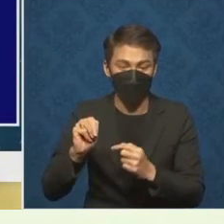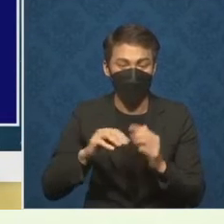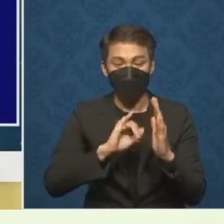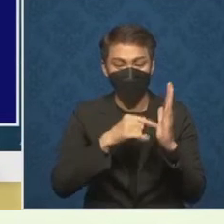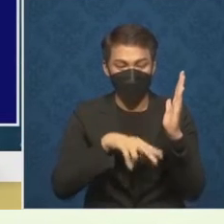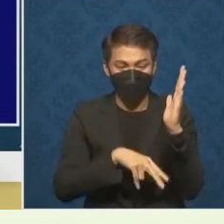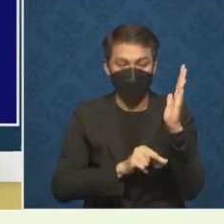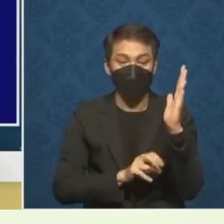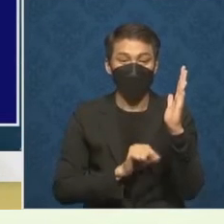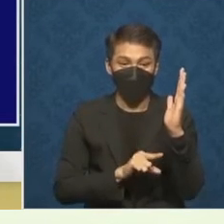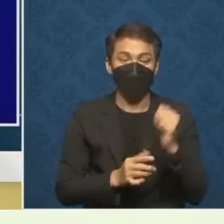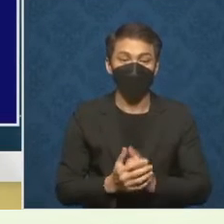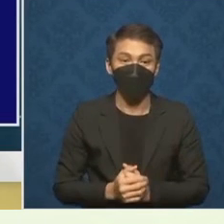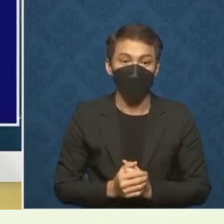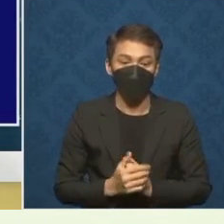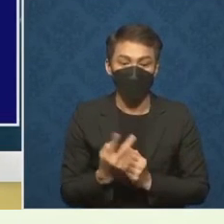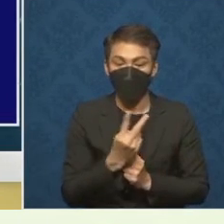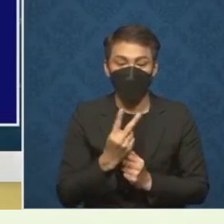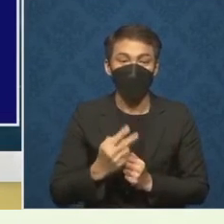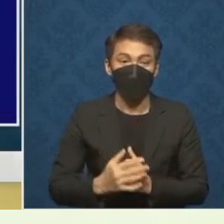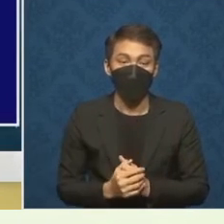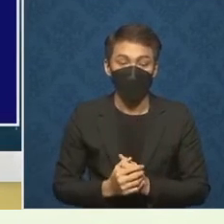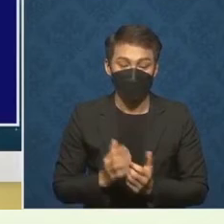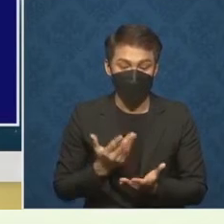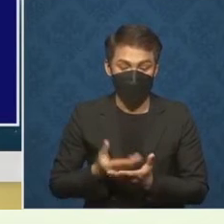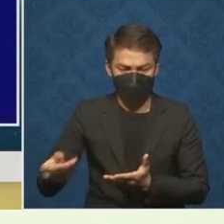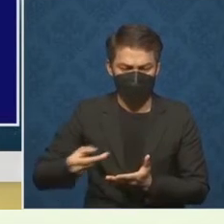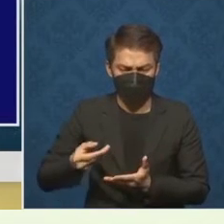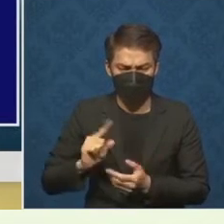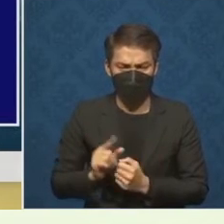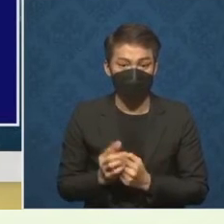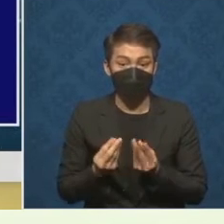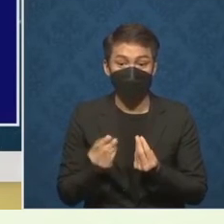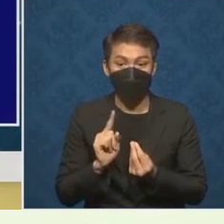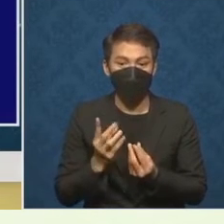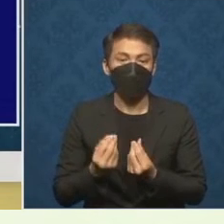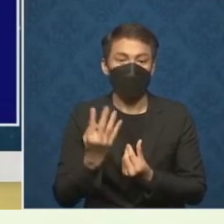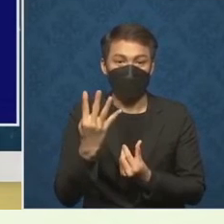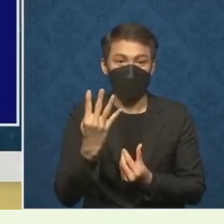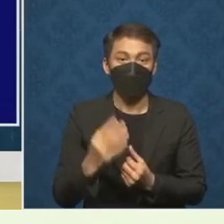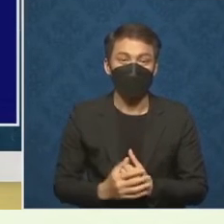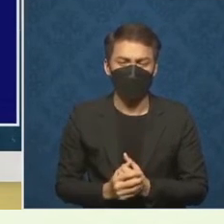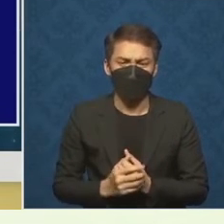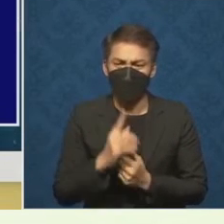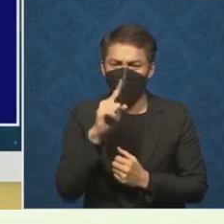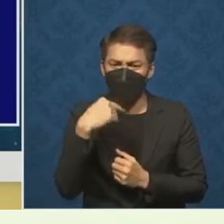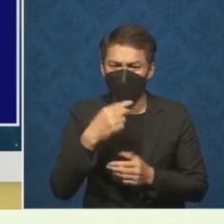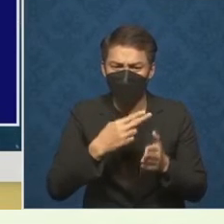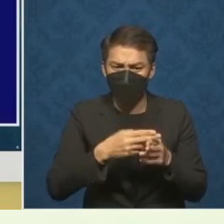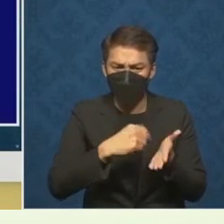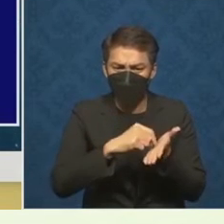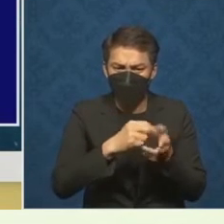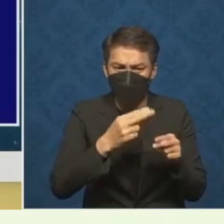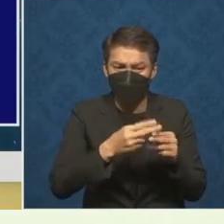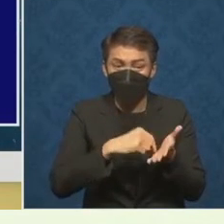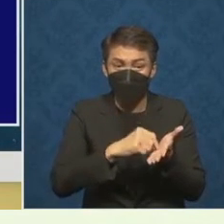ฮะ มาแจกตังเบอร์ไหนมาแจกแล้วใครเป็นคนมาจดชื่อหรือทำอะไรยังไง คน